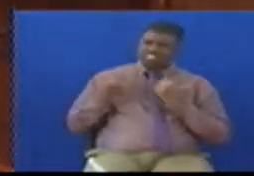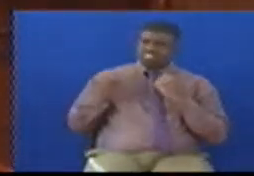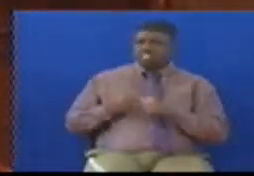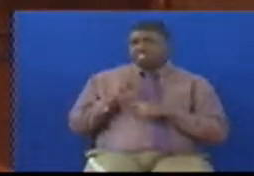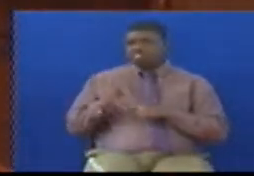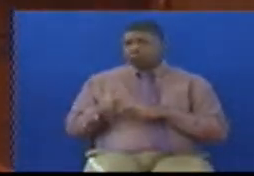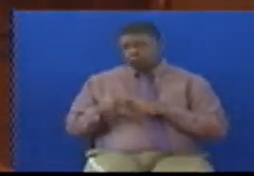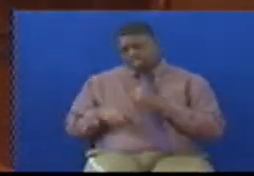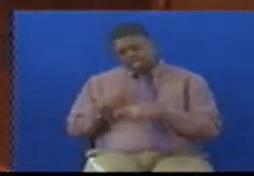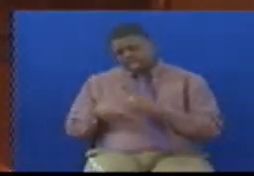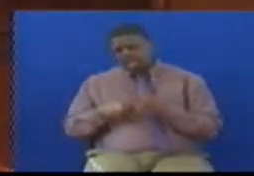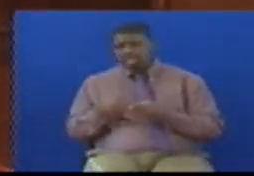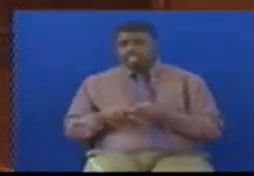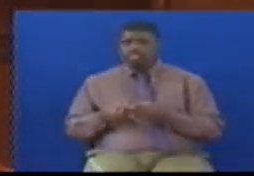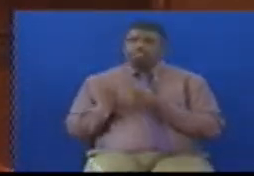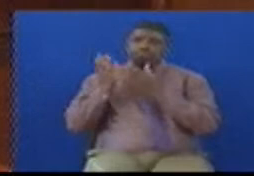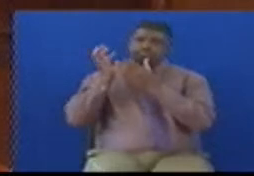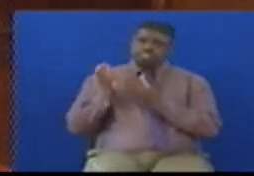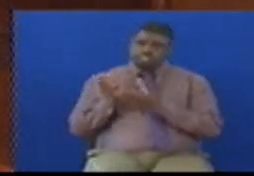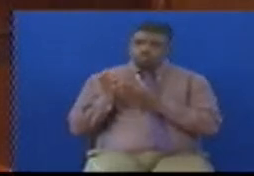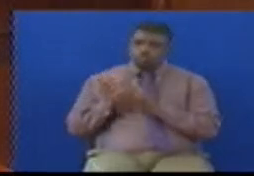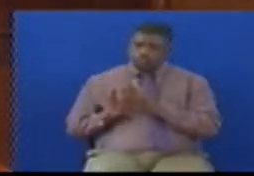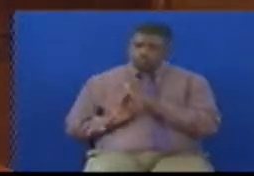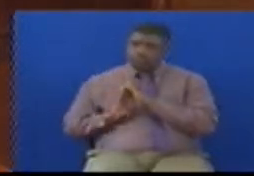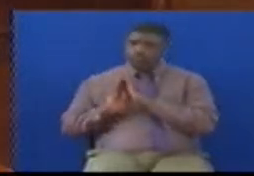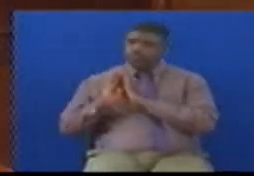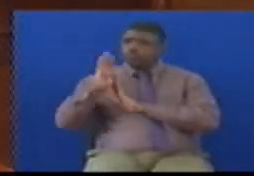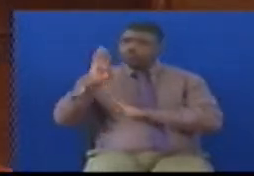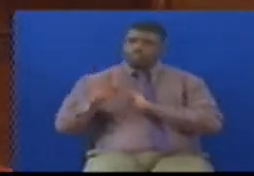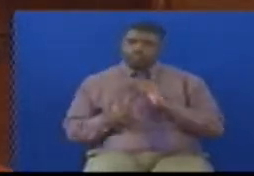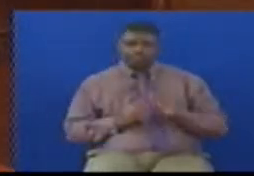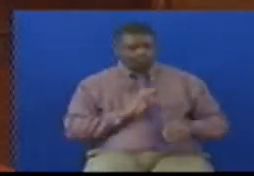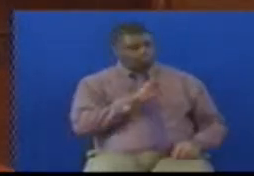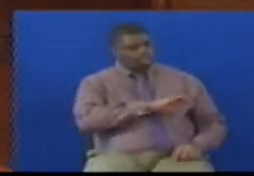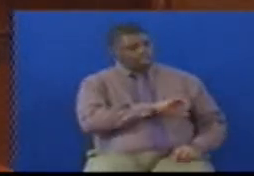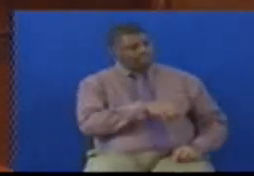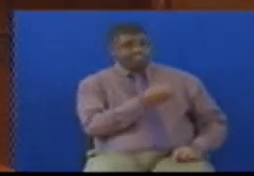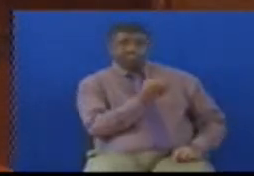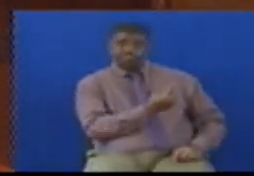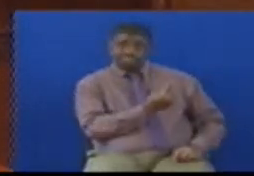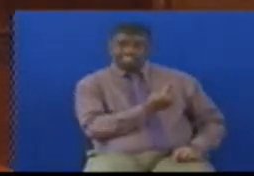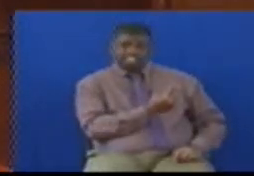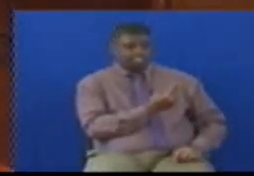kwamba angalau shehena ya mizigo imeongezeka katika mwaka